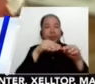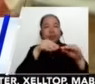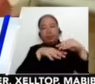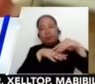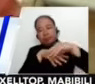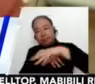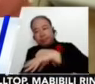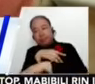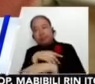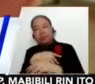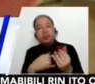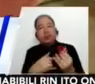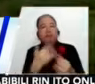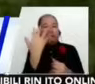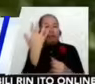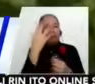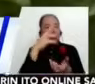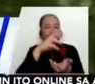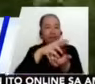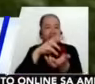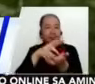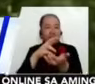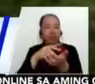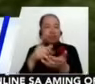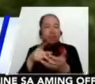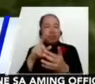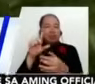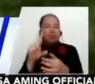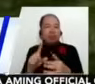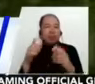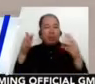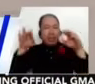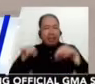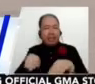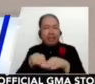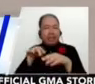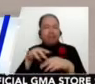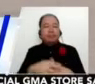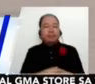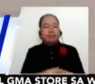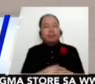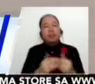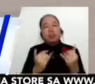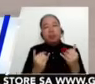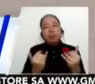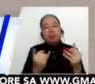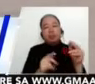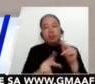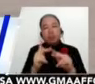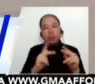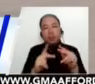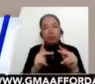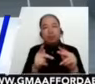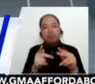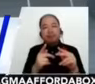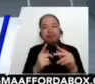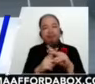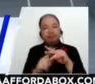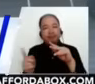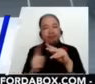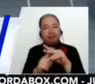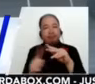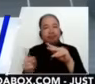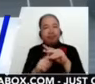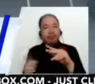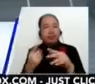bayan yun yung pinakamababa. Samantala, inilikas na rin ng mga residente sa coastal town ng Divilacan at Palanan dahil sa banta ng storm